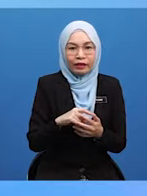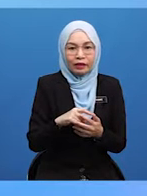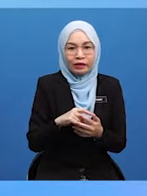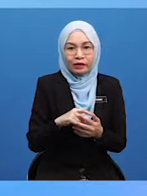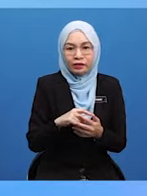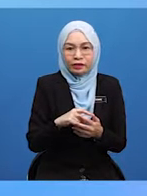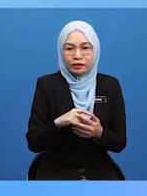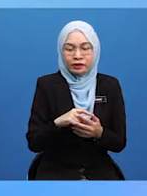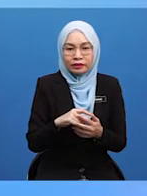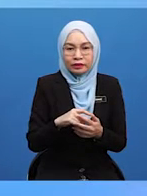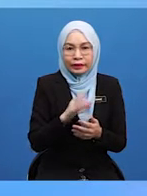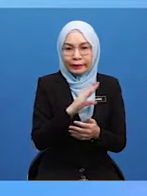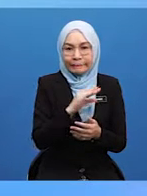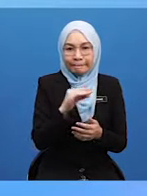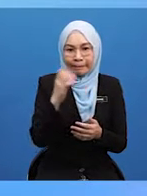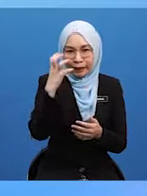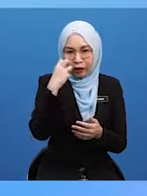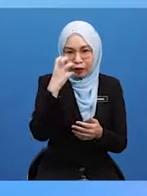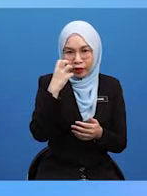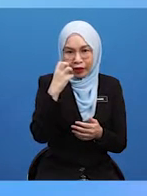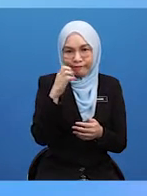pula adalah contohnya.